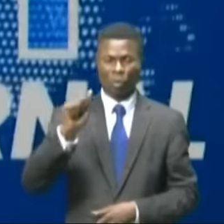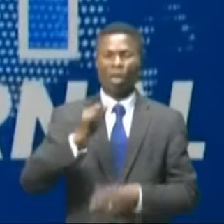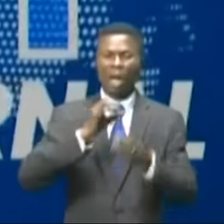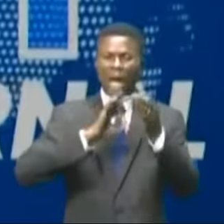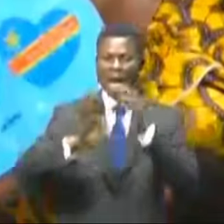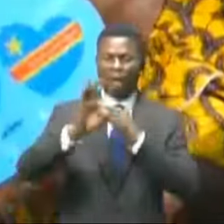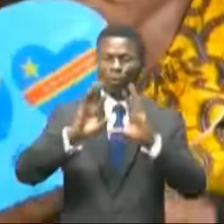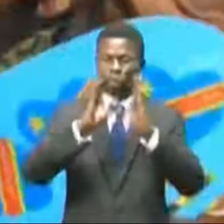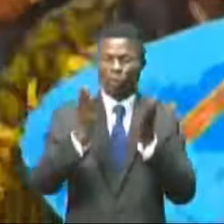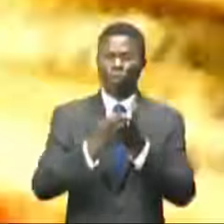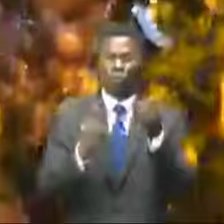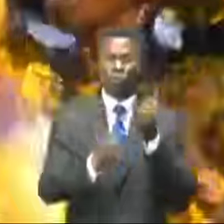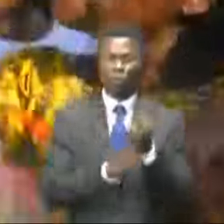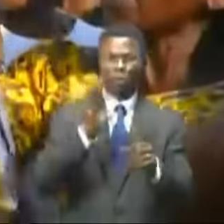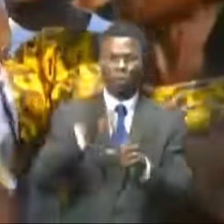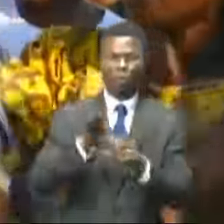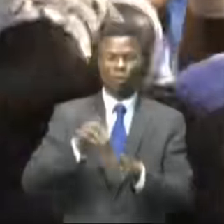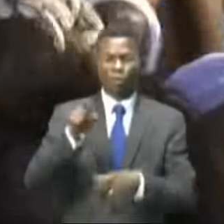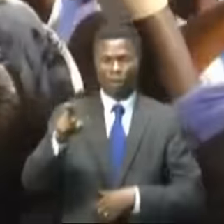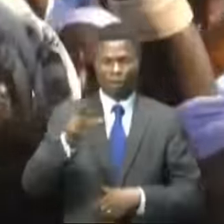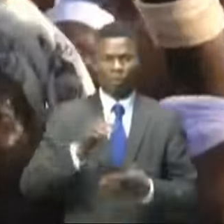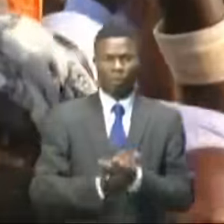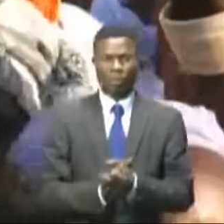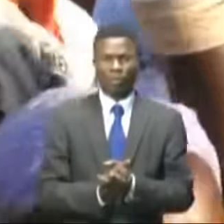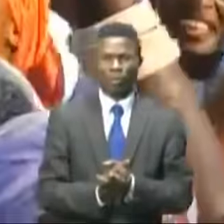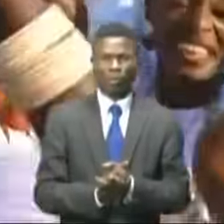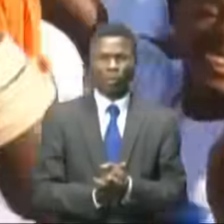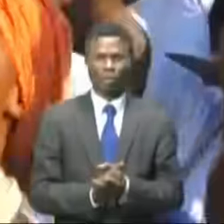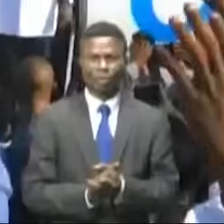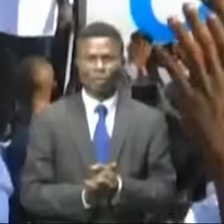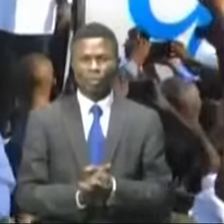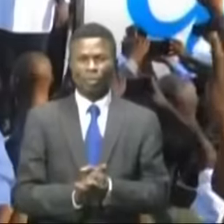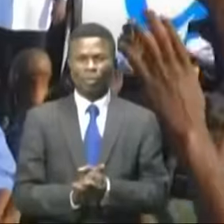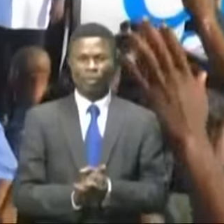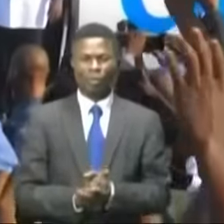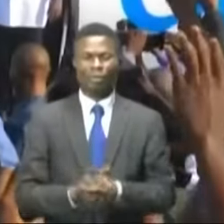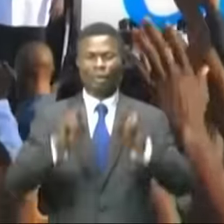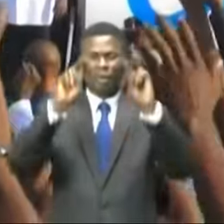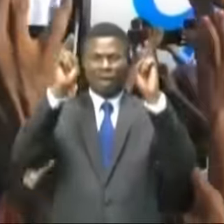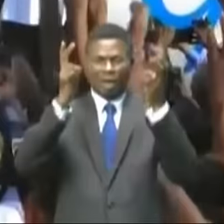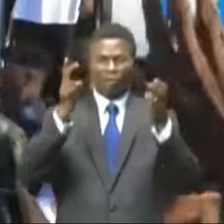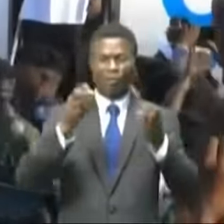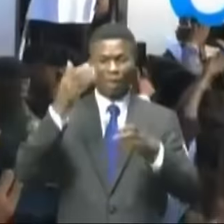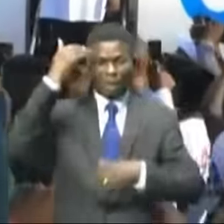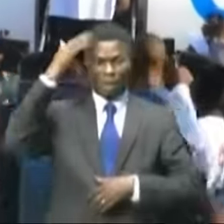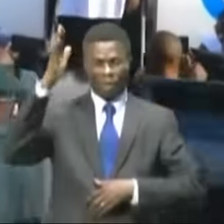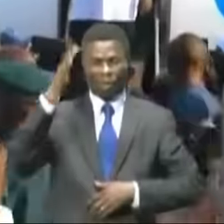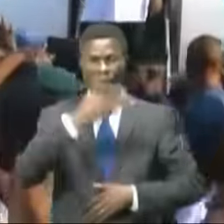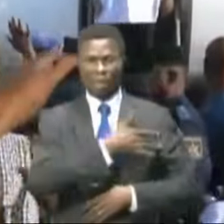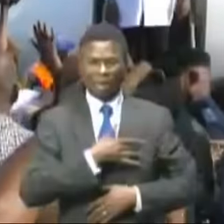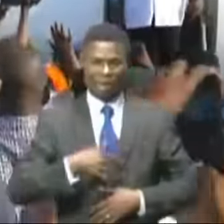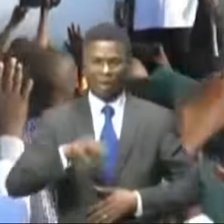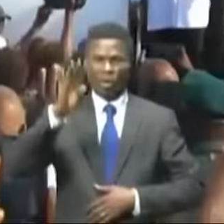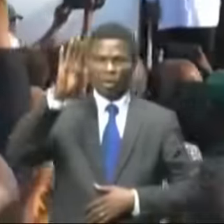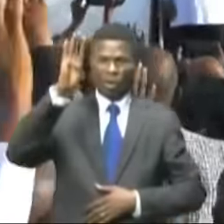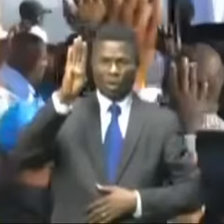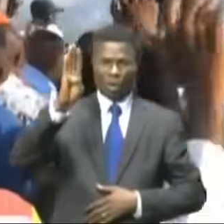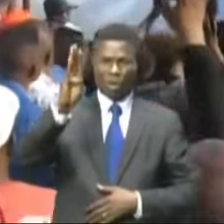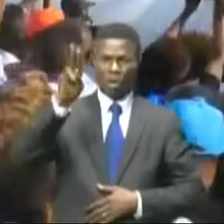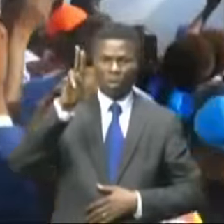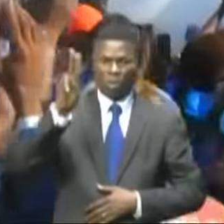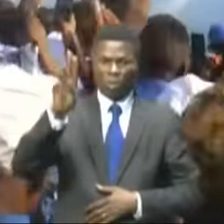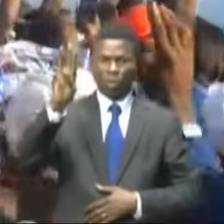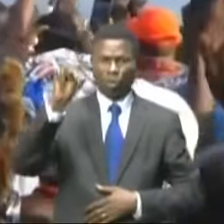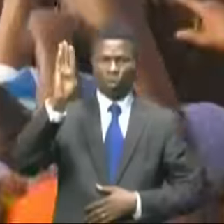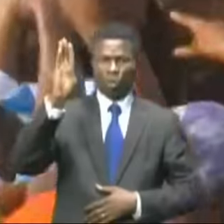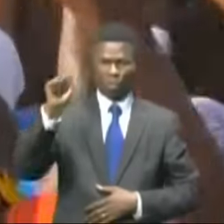élection. C'est à 15h30 que l'avion amenant à son bord l'honorable Jean-Pierre Liaou a atterri à l'aérodrome de Bumba,